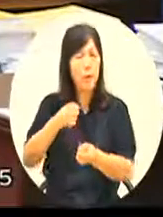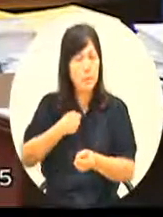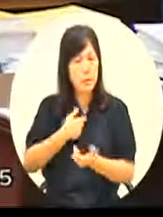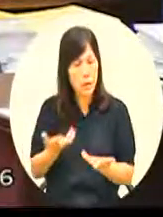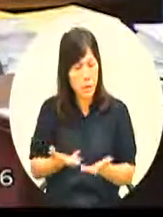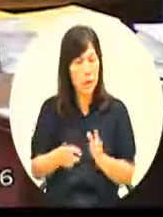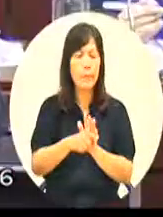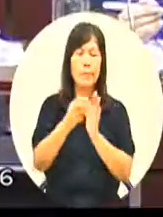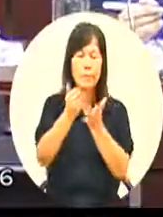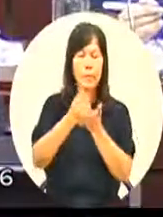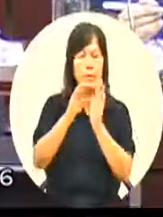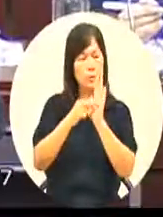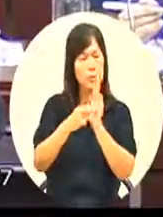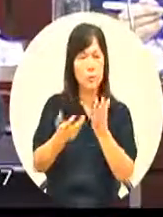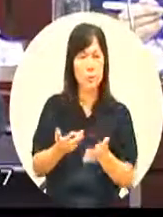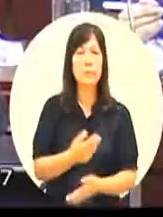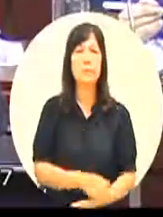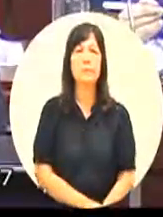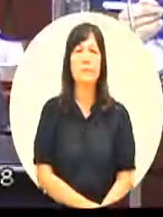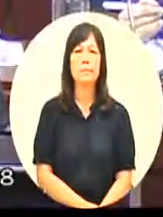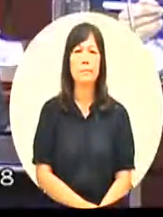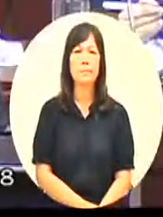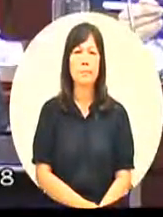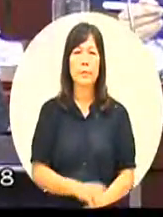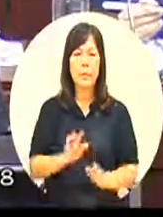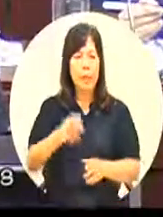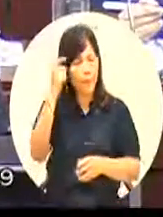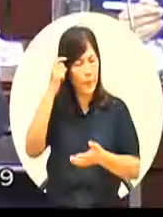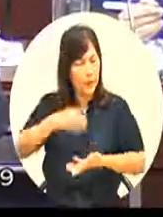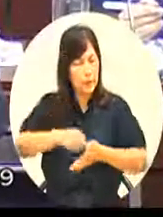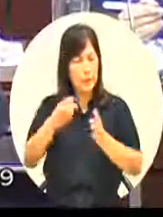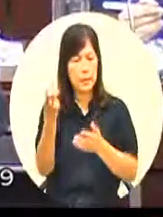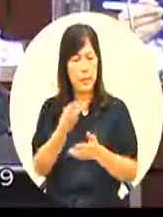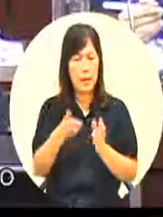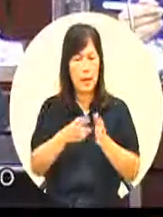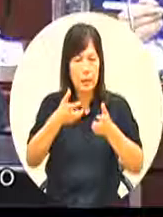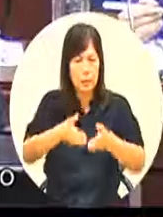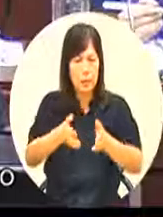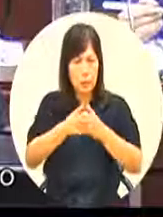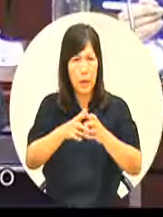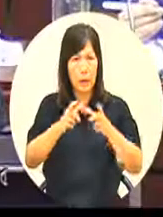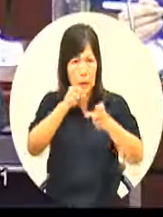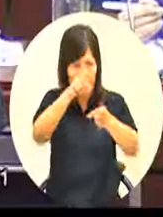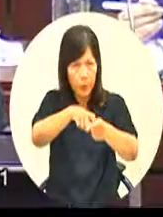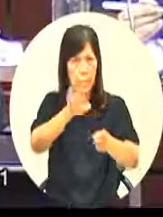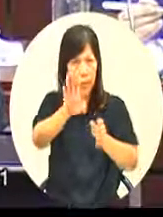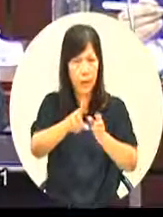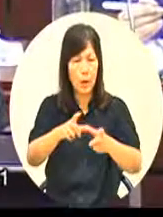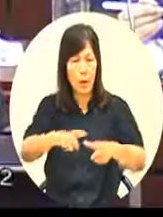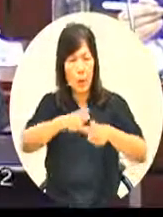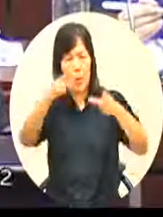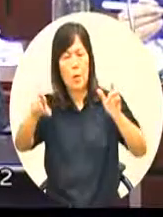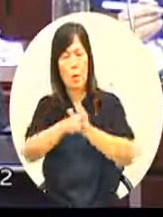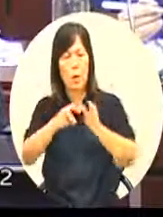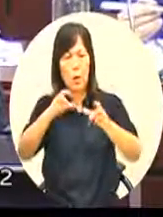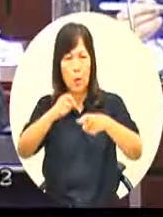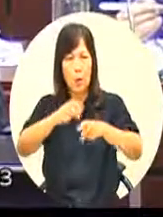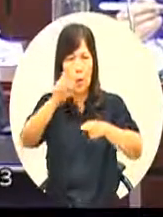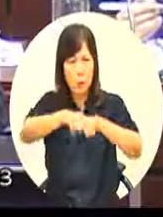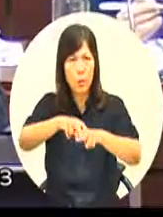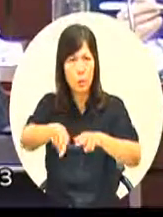局长再说明一下。 好，那个邱议员提到两个重大的国家政策方向我先回答这个扩大公共这个